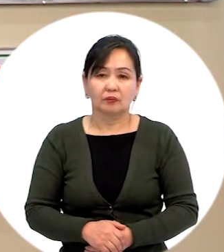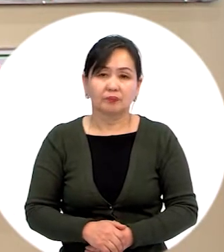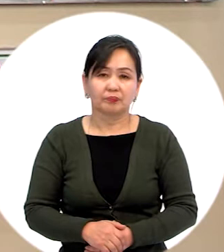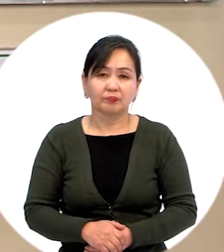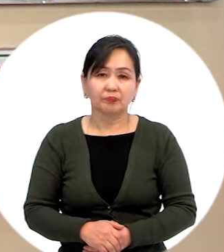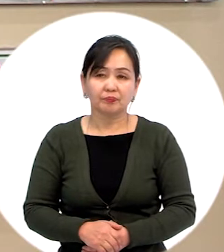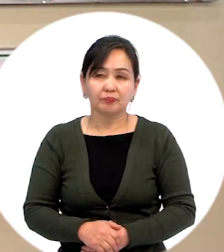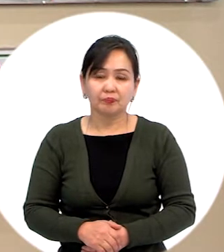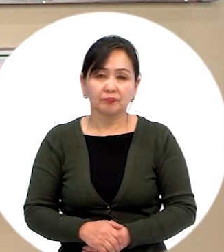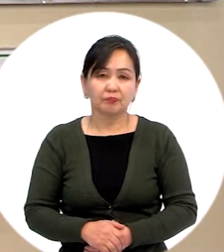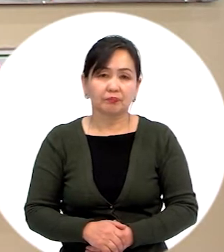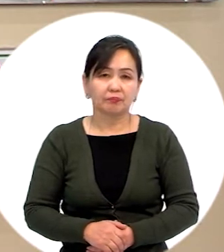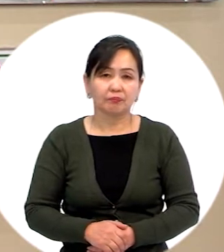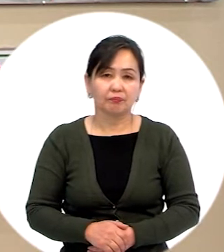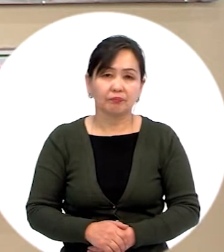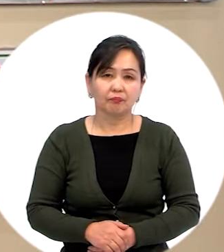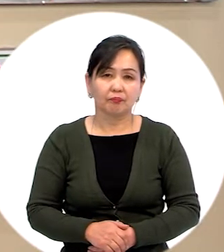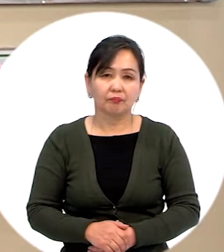тэмдэглэнэ.